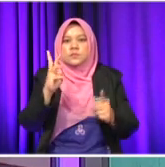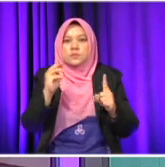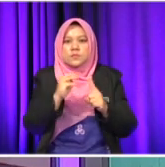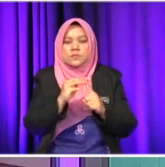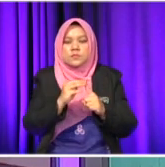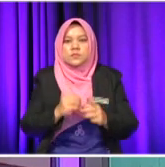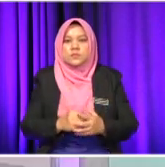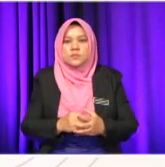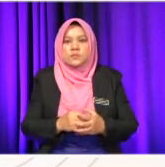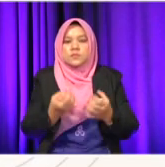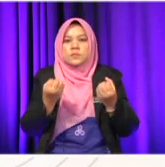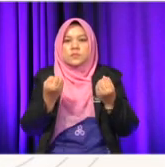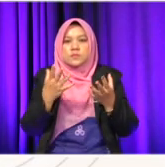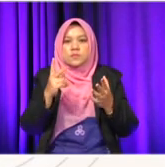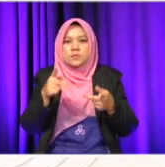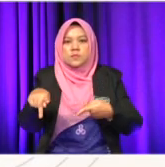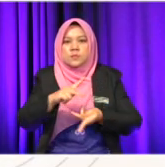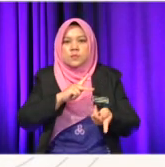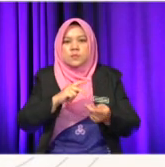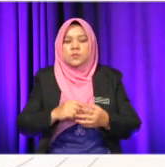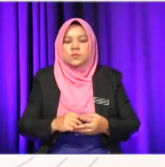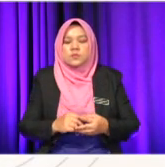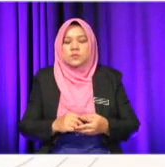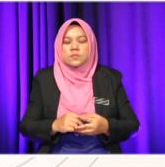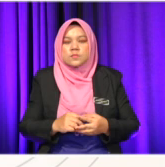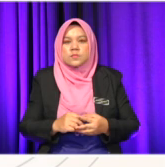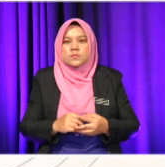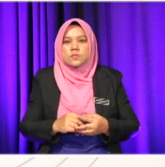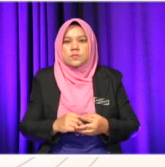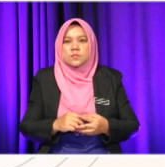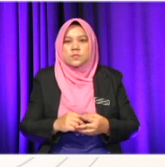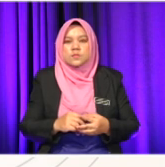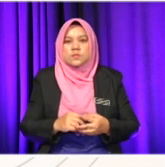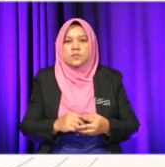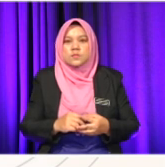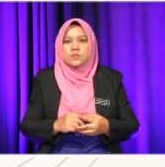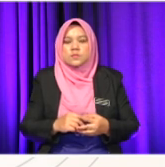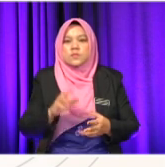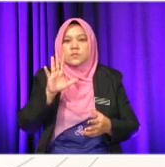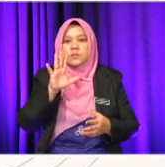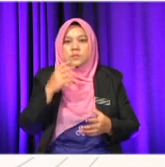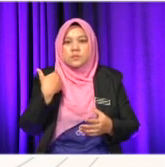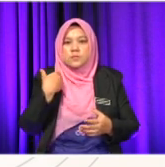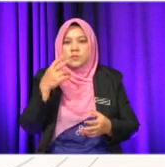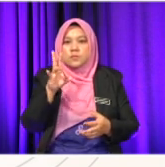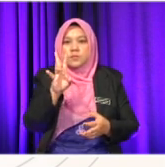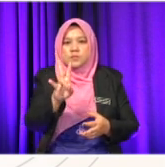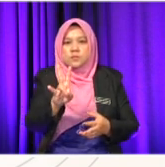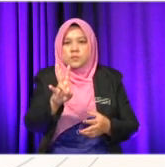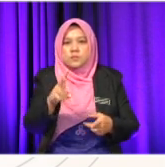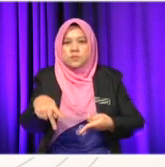sudah dikasih ini kita ada beberapa Kotak satu dua tiga empat lima nanti dua lagi dekat sebelah soal dan untuk yang